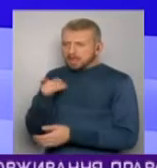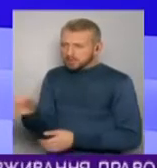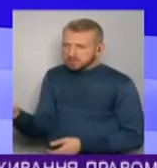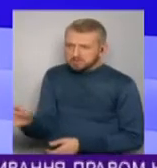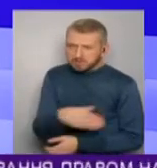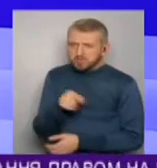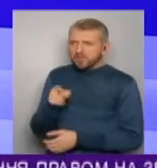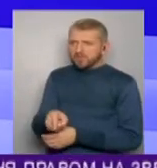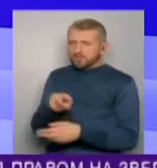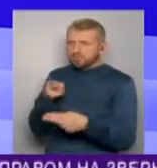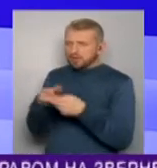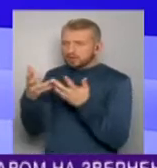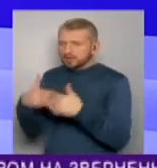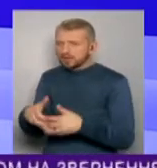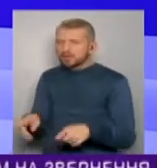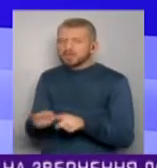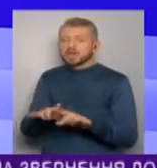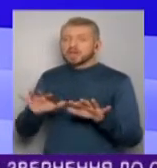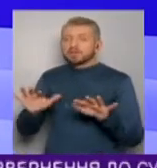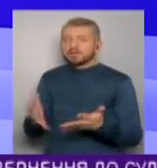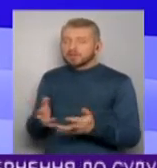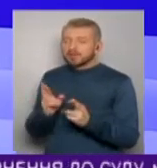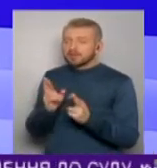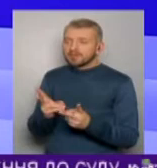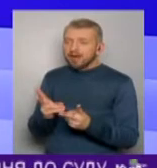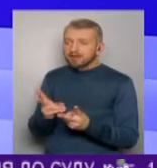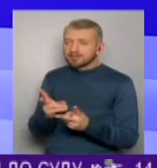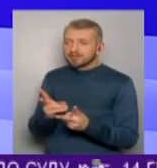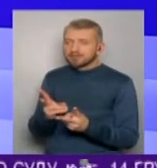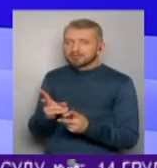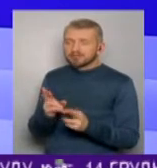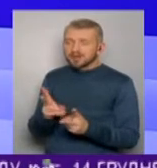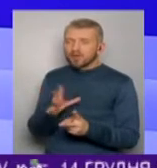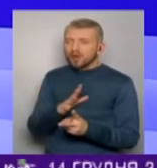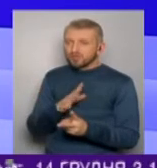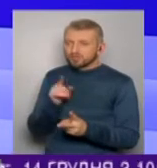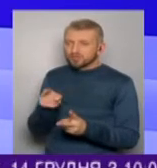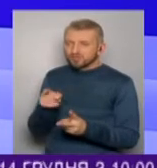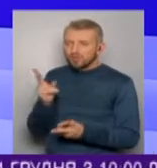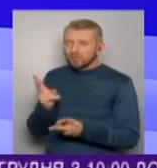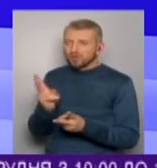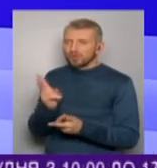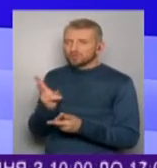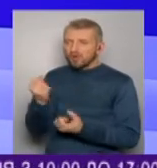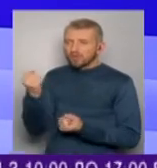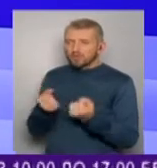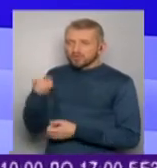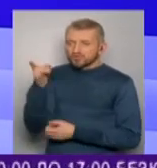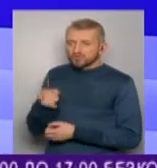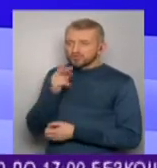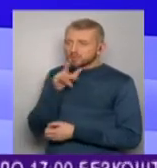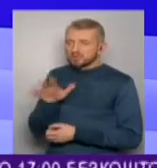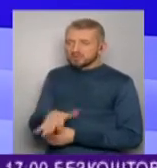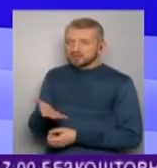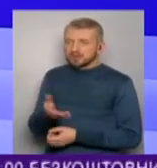заважаєте техніці». В таких випадках як борються з цими недобросовісними паркувальниками, якщо можна так сказати? Чи